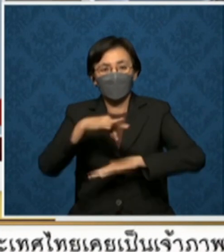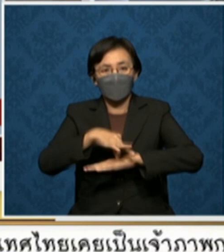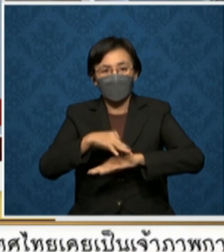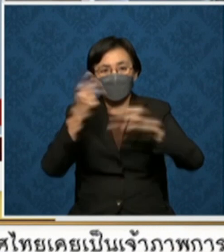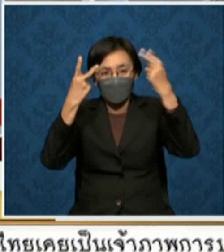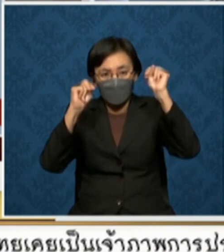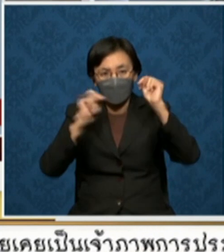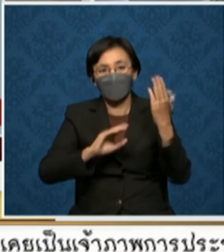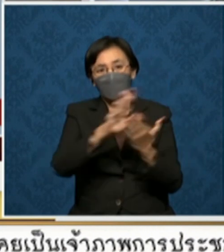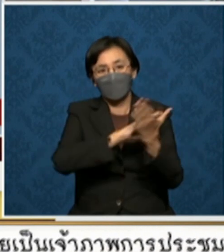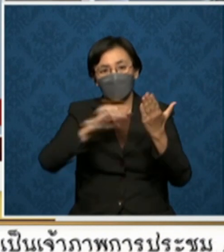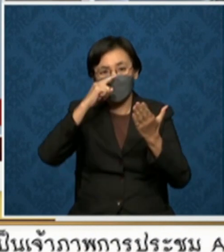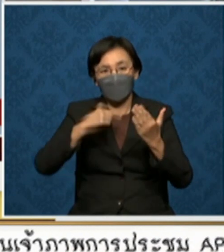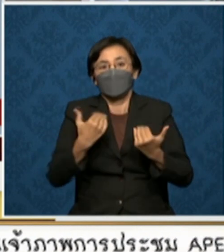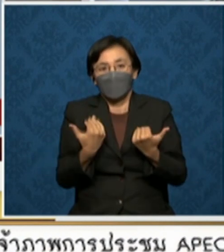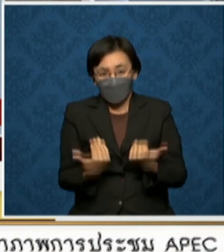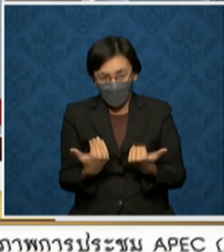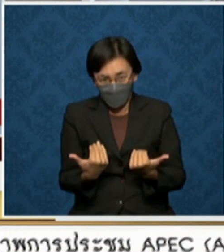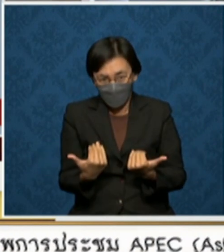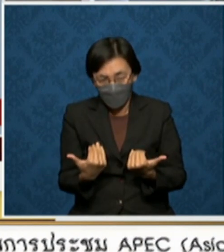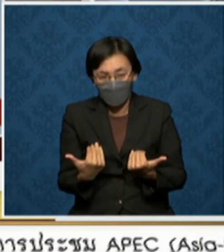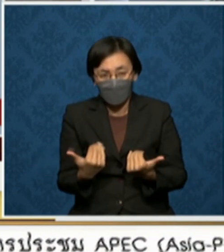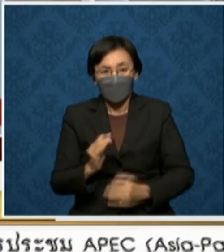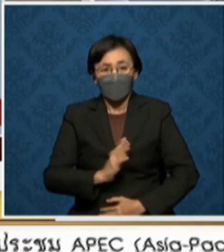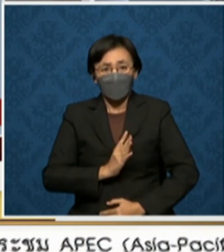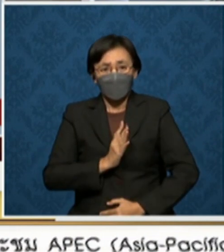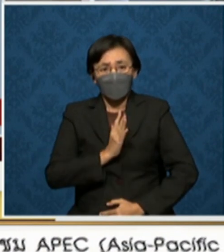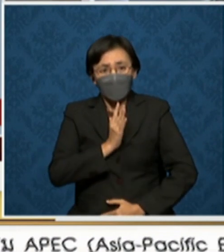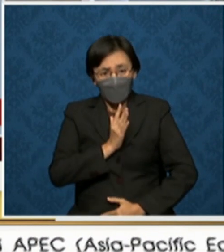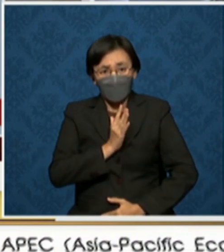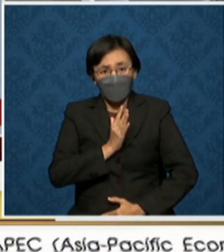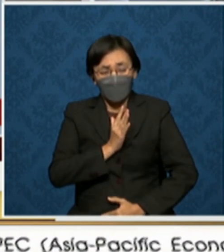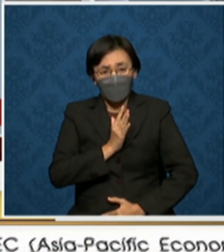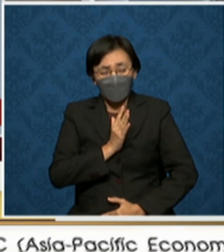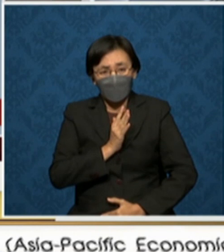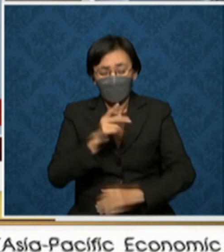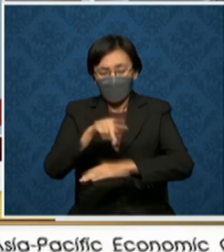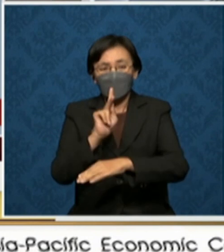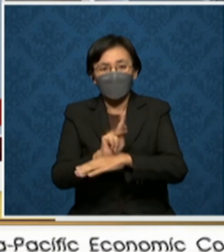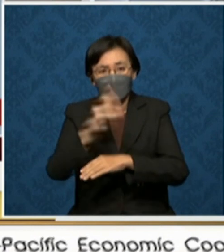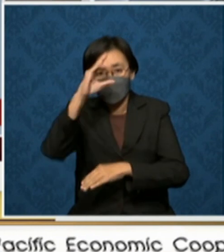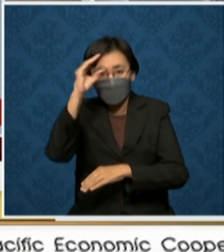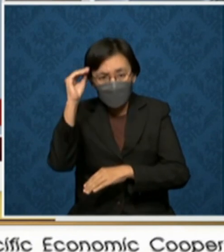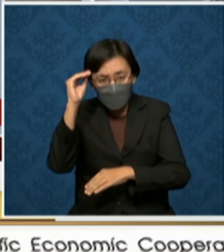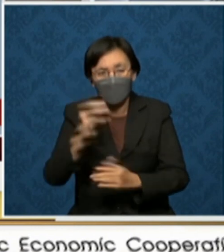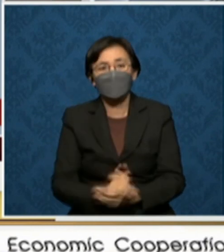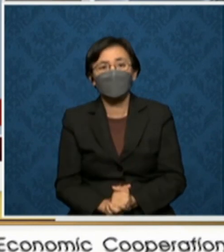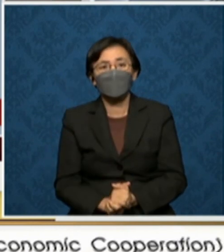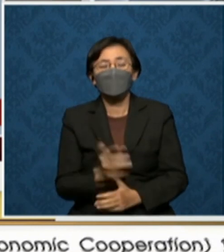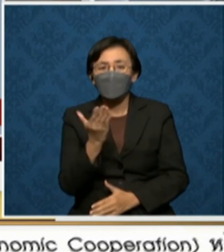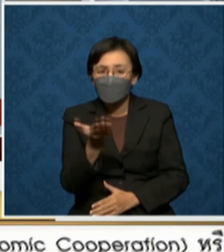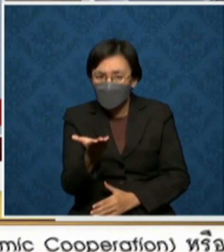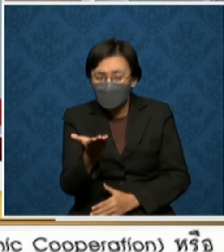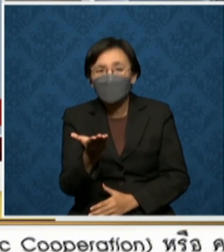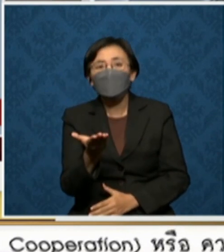านประธานชวนประธานสภาผู้แทนราษฎรค่ะบอกว่ามีเหตุการณ์แบบนี้เกิดขึ้นทางด้านประธานชวนท่านก็บอกว่าอ้าวถ้าเป็นอย่างนั้นจริงๆน่ะ